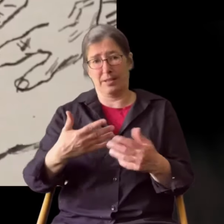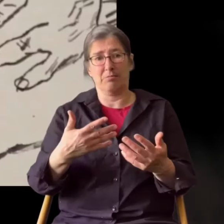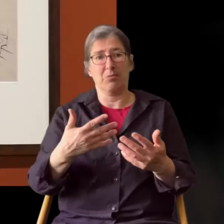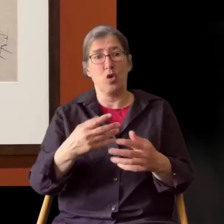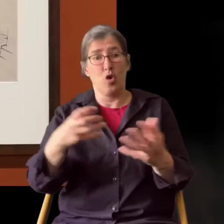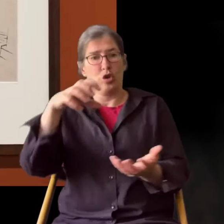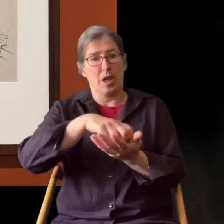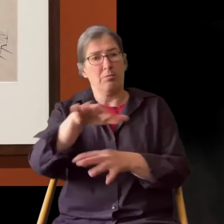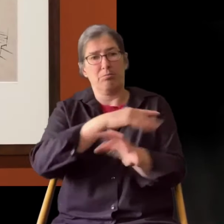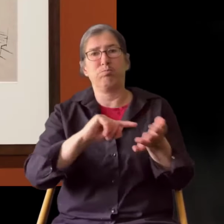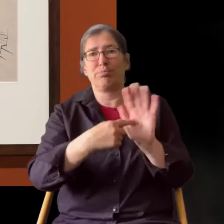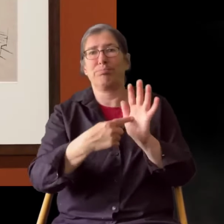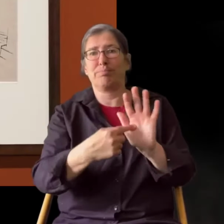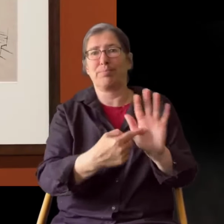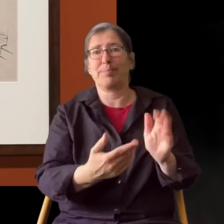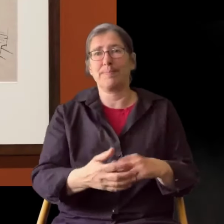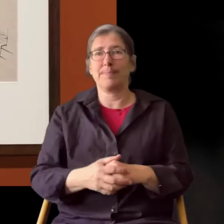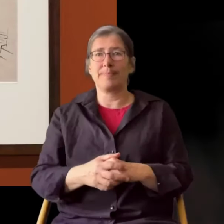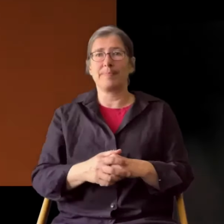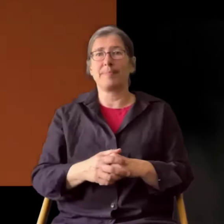der Großstädte.